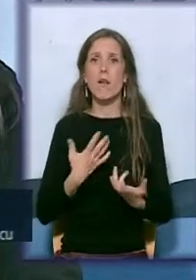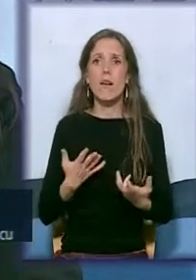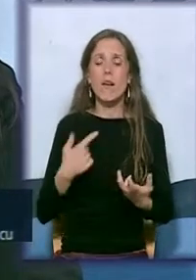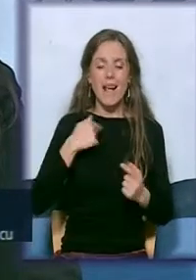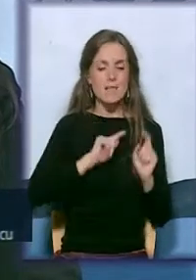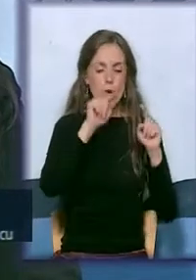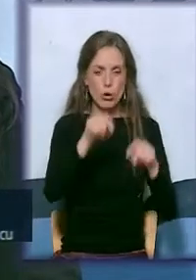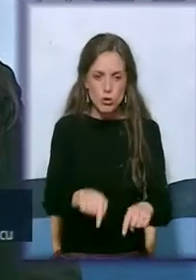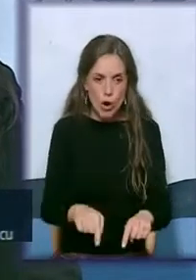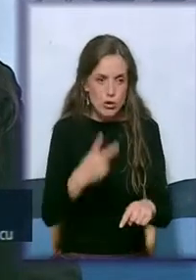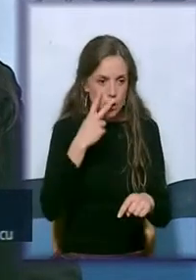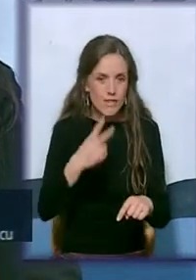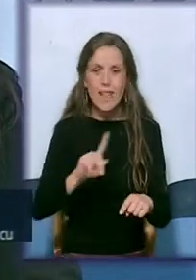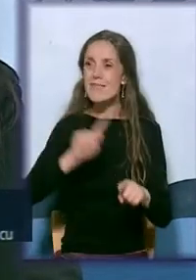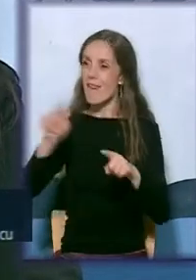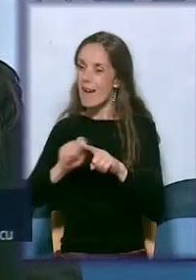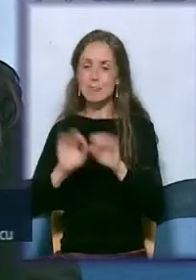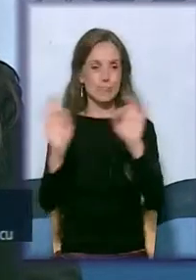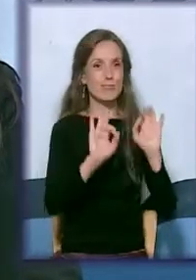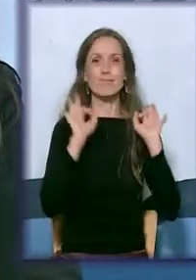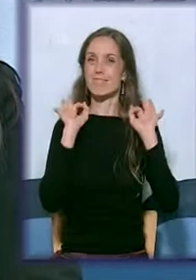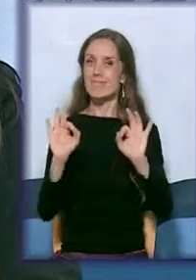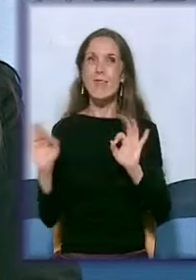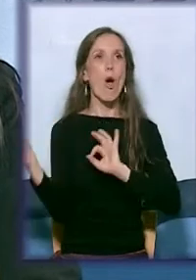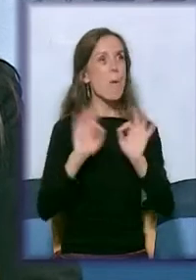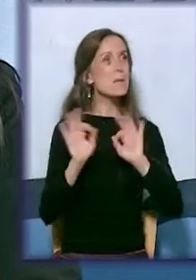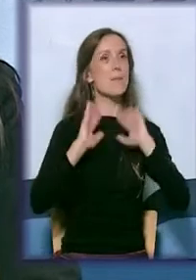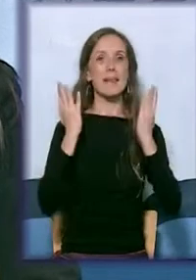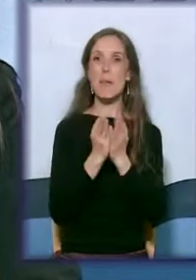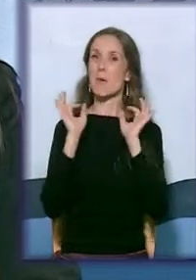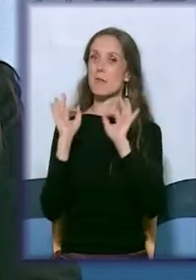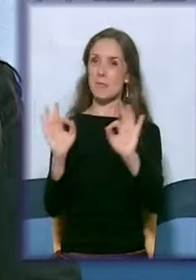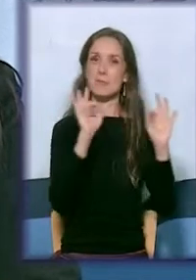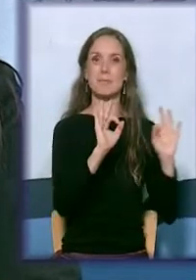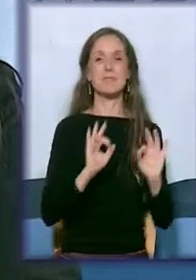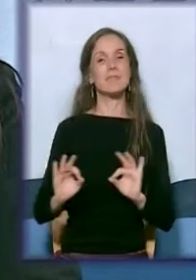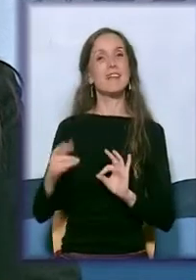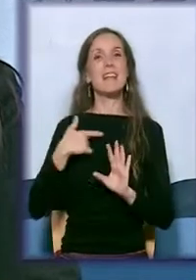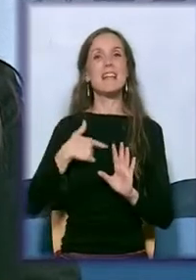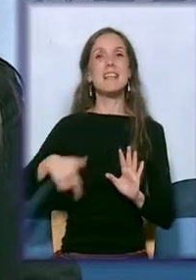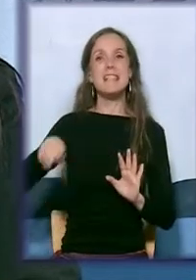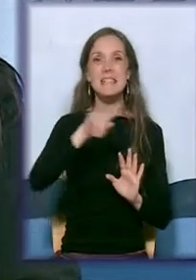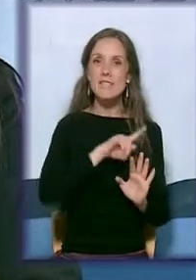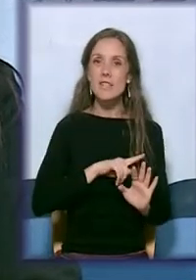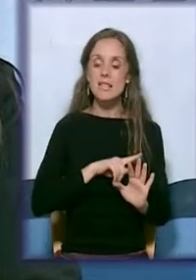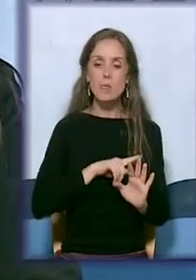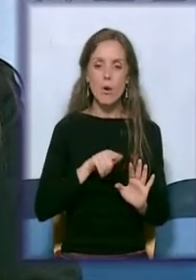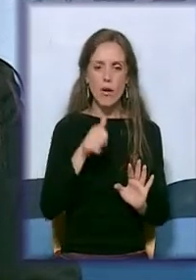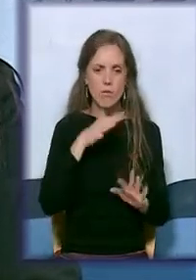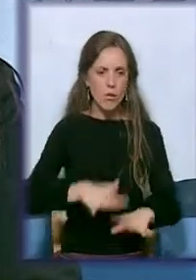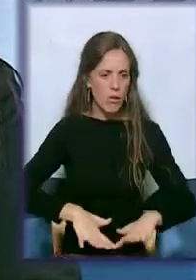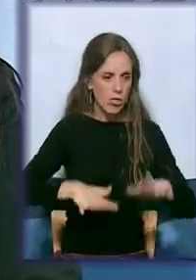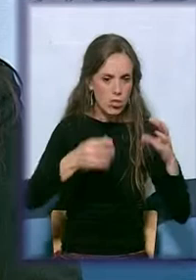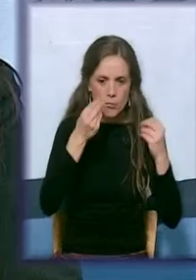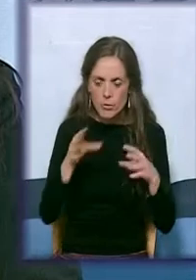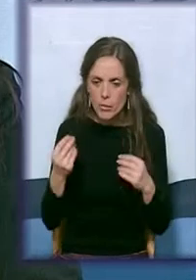primetili, adaptirali smo se, renovirali smo, obezbedili prostor i nekako smo svi u datom trenutku rekli smo šta sada. Pogotovo